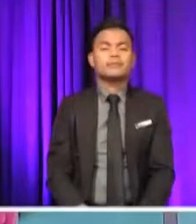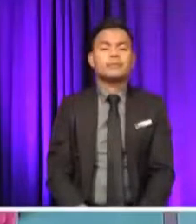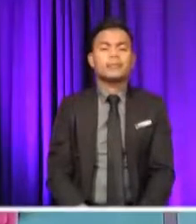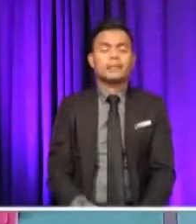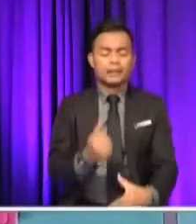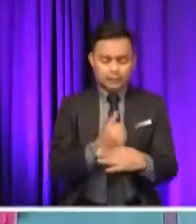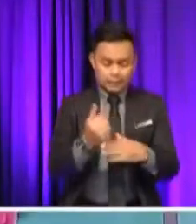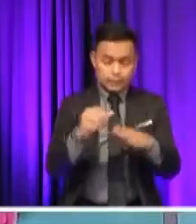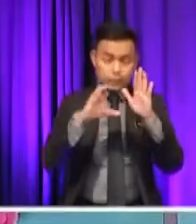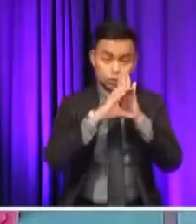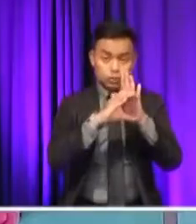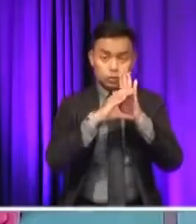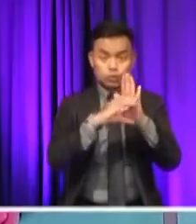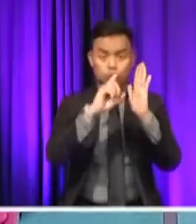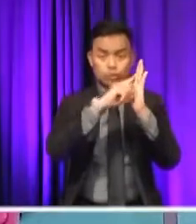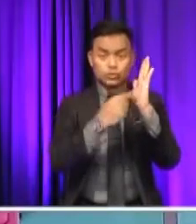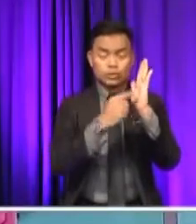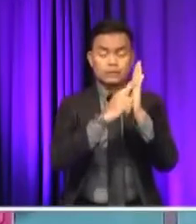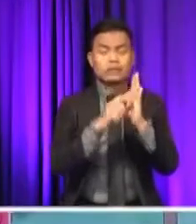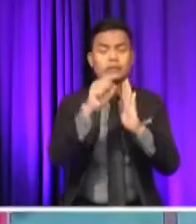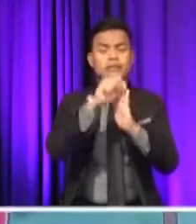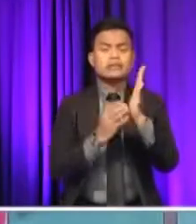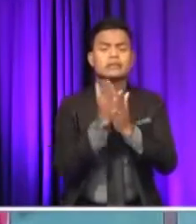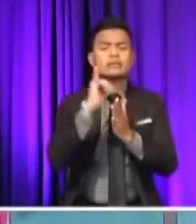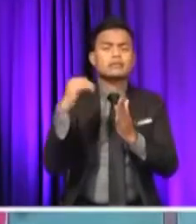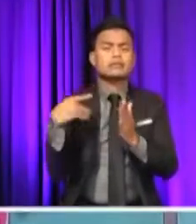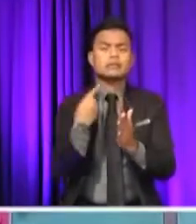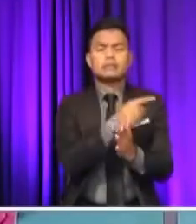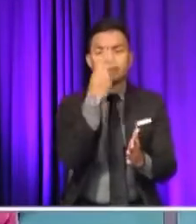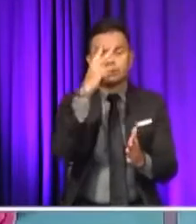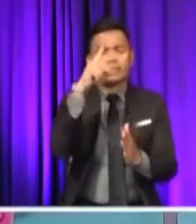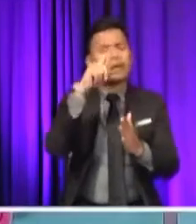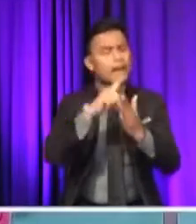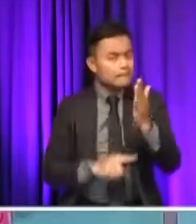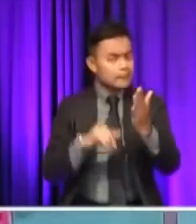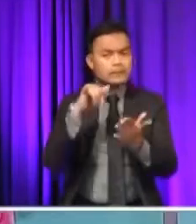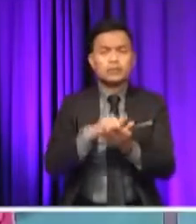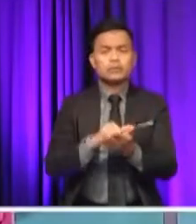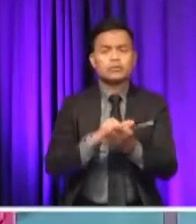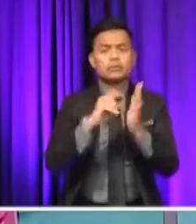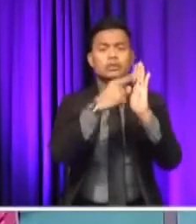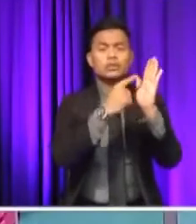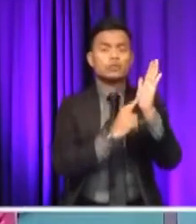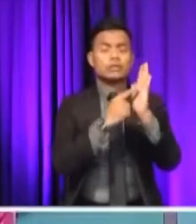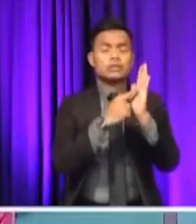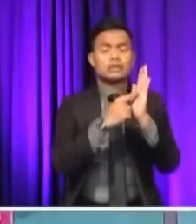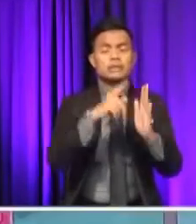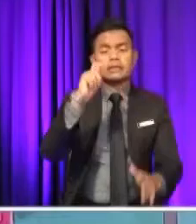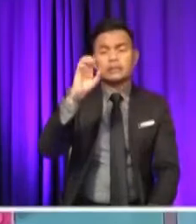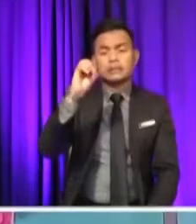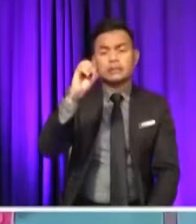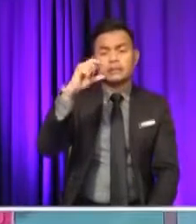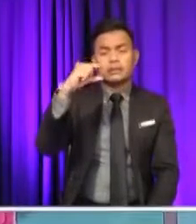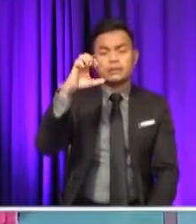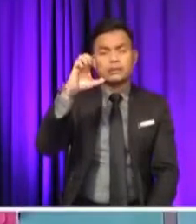antara contoh-contoh Swiss. Seterusnya kita tengok apa itu Swiss toggle. Okey, Swiss toggle ni macam mana dia